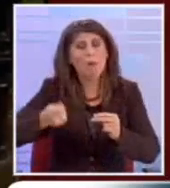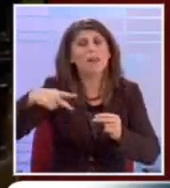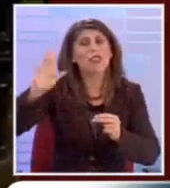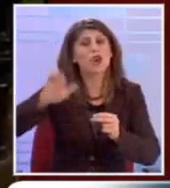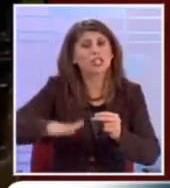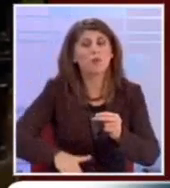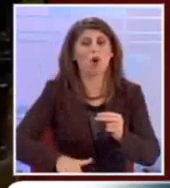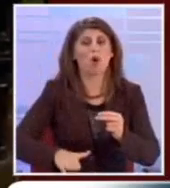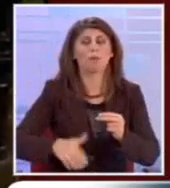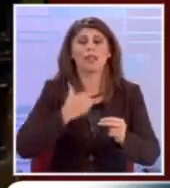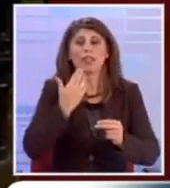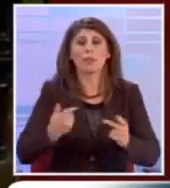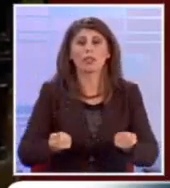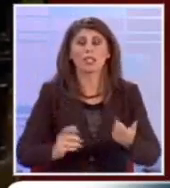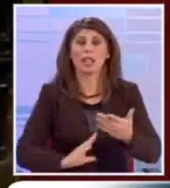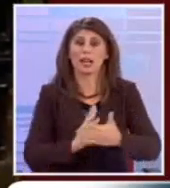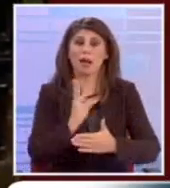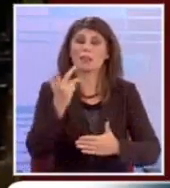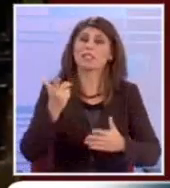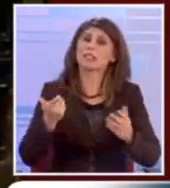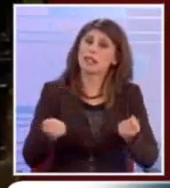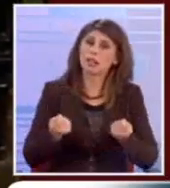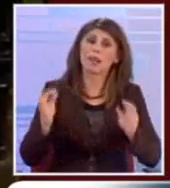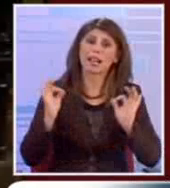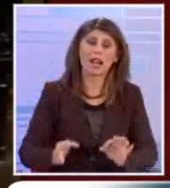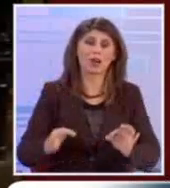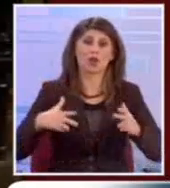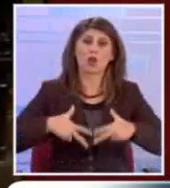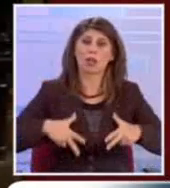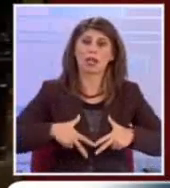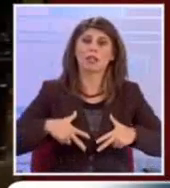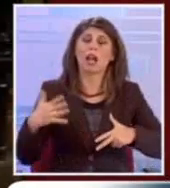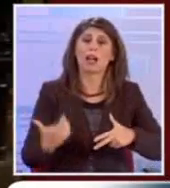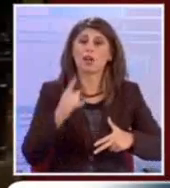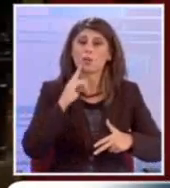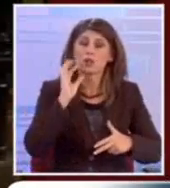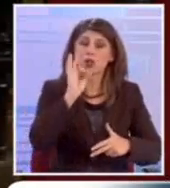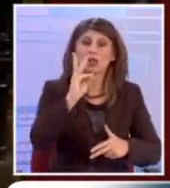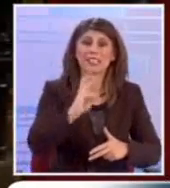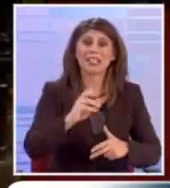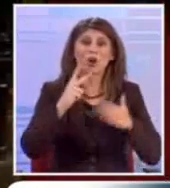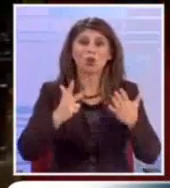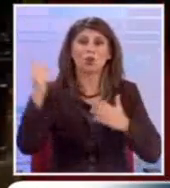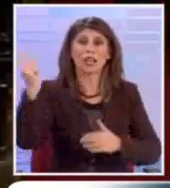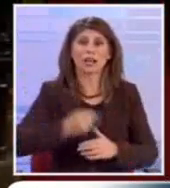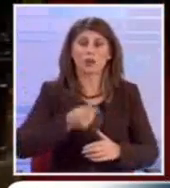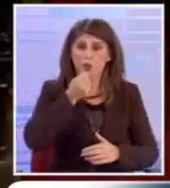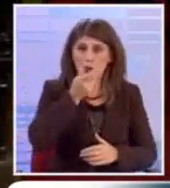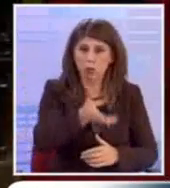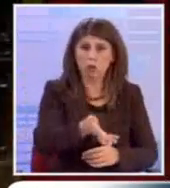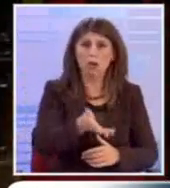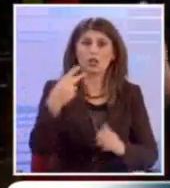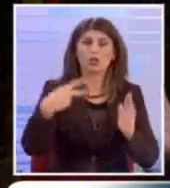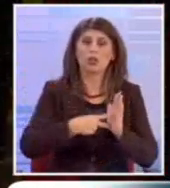δεν μπορεί να γίνει ανάπτυξη και να γίνουμε κανονική χώρα αν έχουμε στόχο 38% των δαπανών